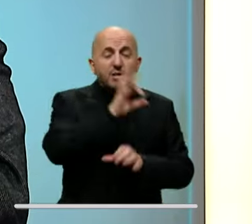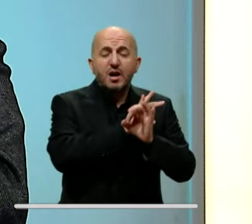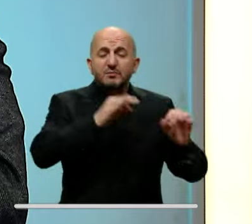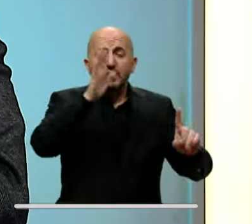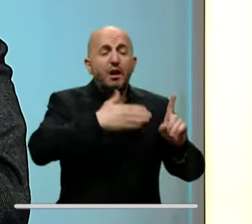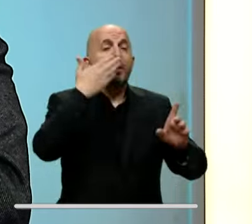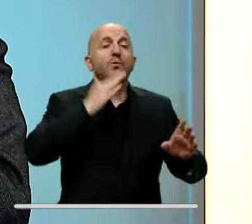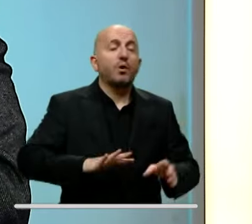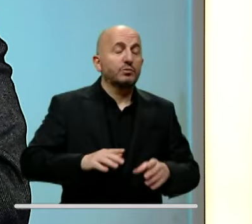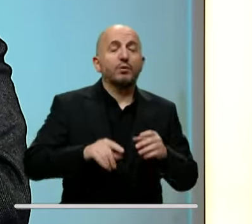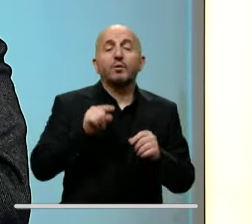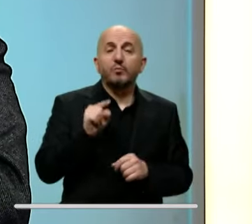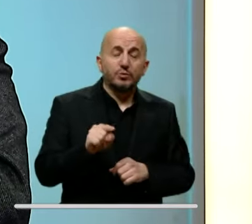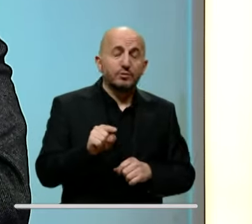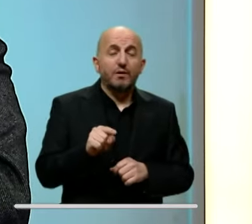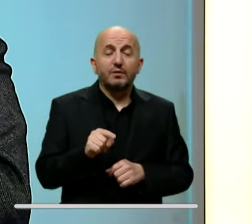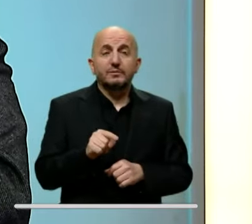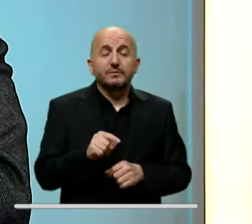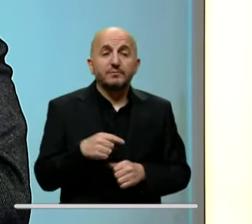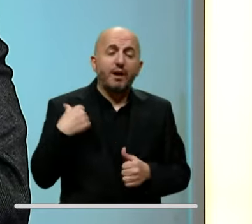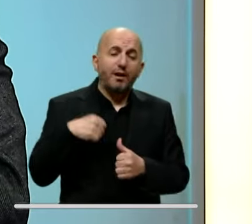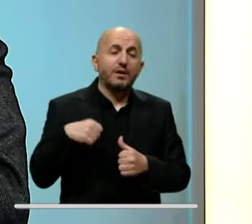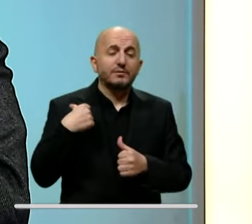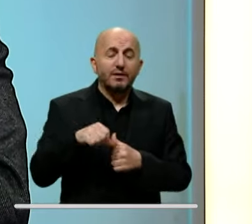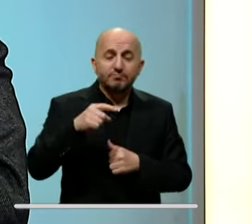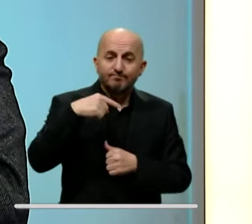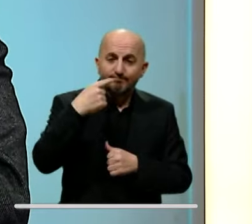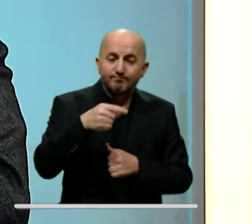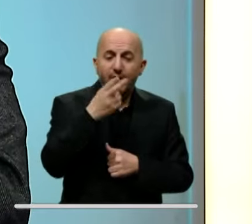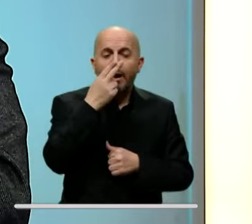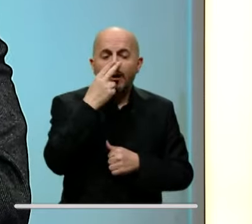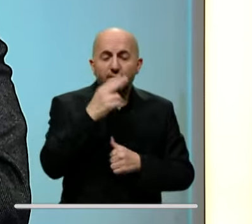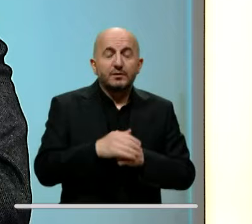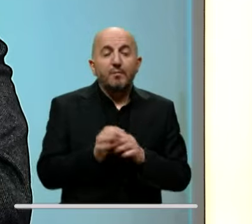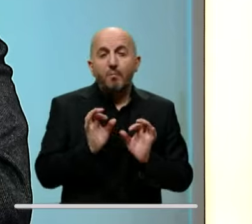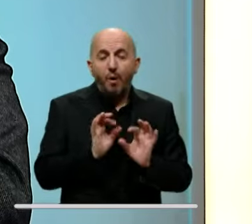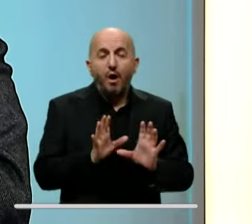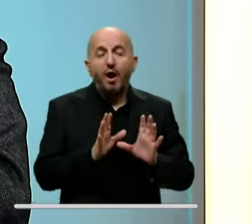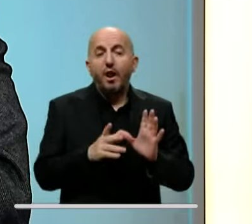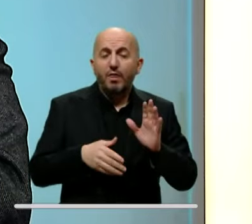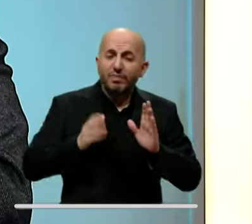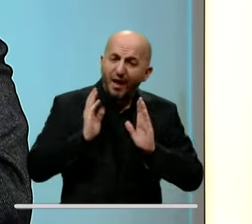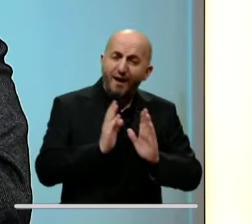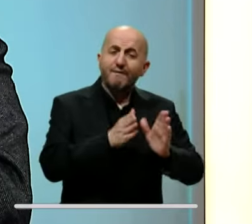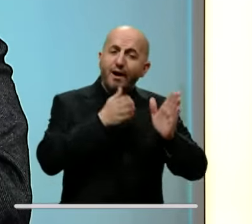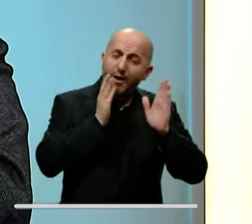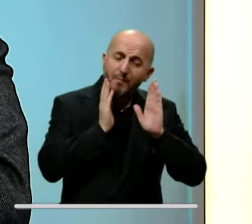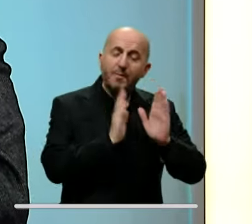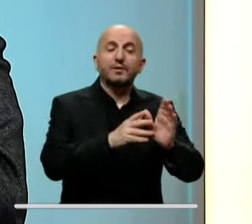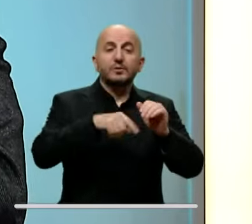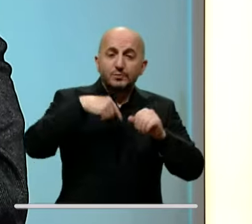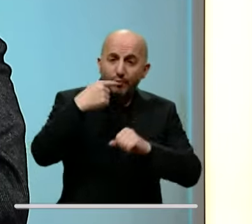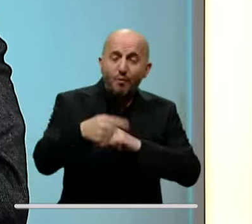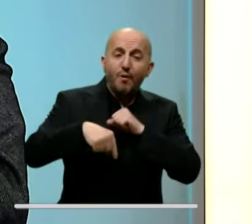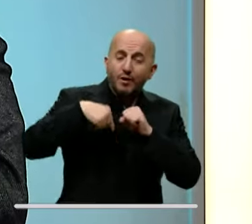ilah yoktur Bunu Eee Efendim dilimizi alıştırıp ve bu şekilde bunu devamlı bir suretle